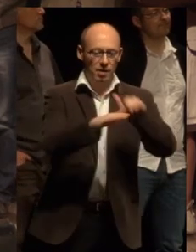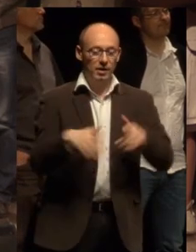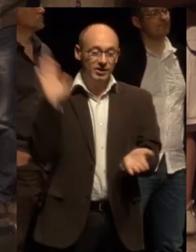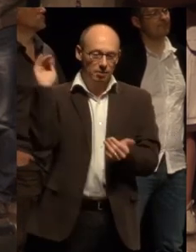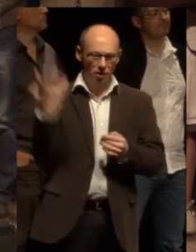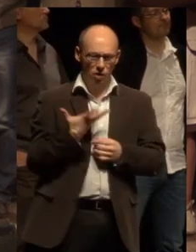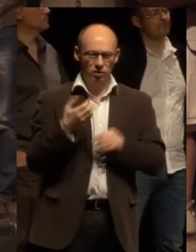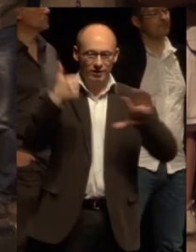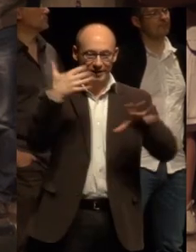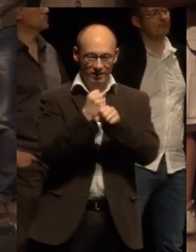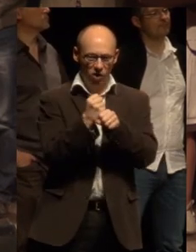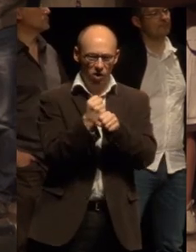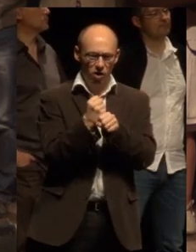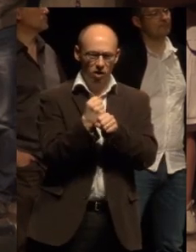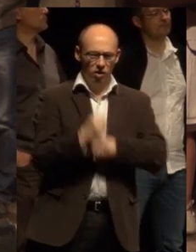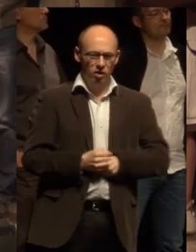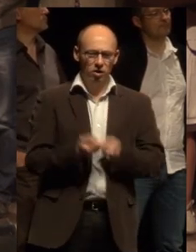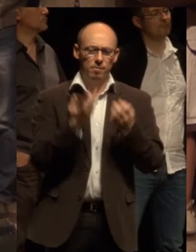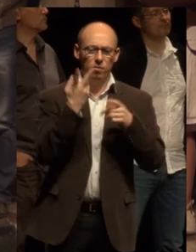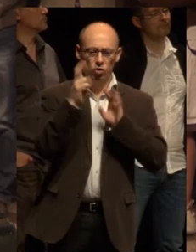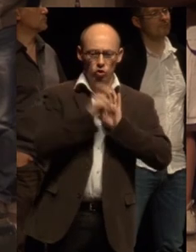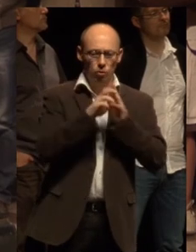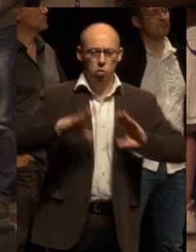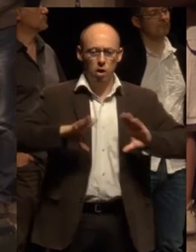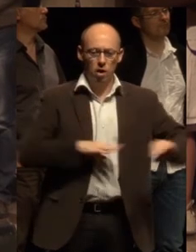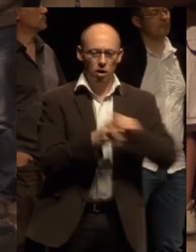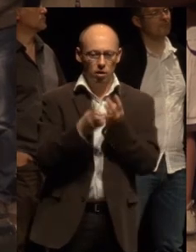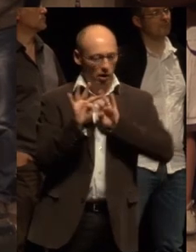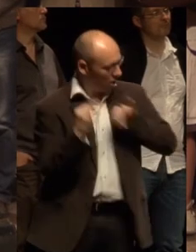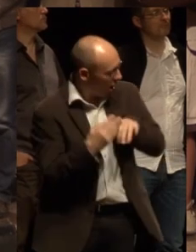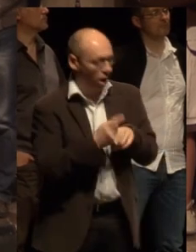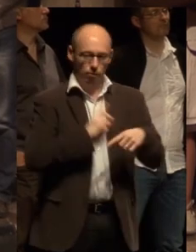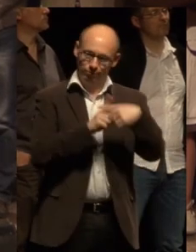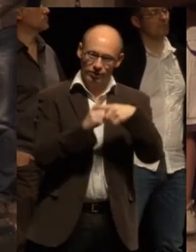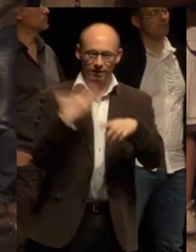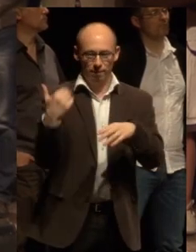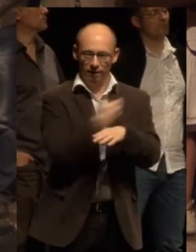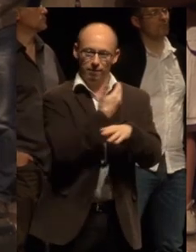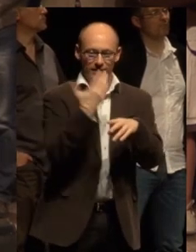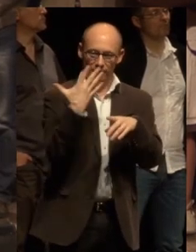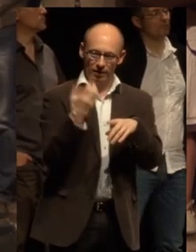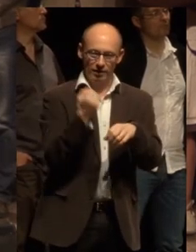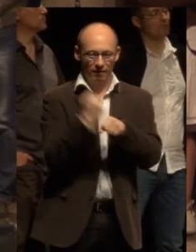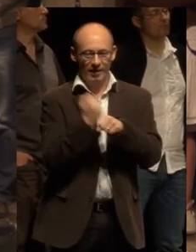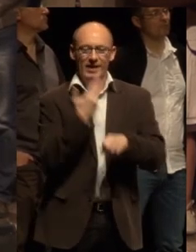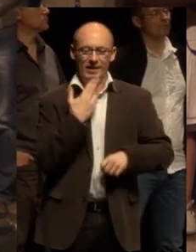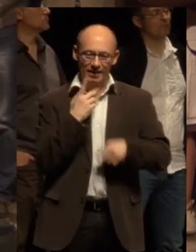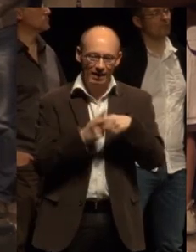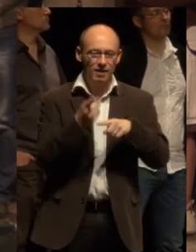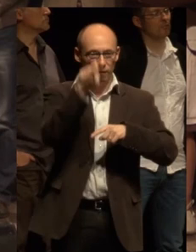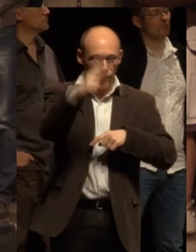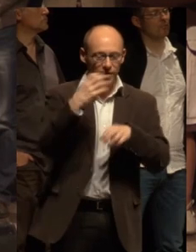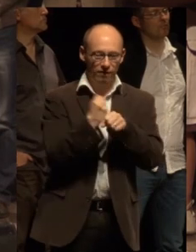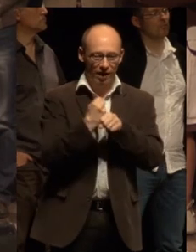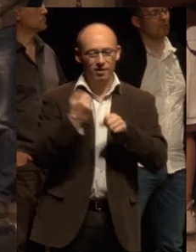de notre travail d'élu, de votre travail, également de l'espace que nous leur aurons laissé pour contribuer à